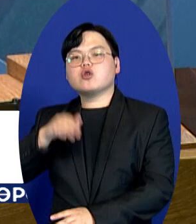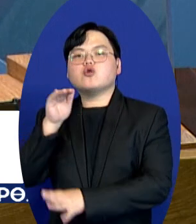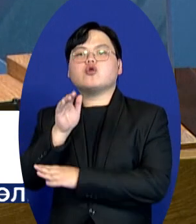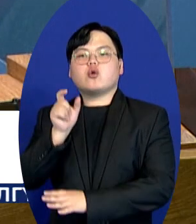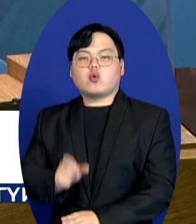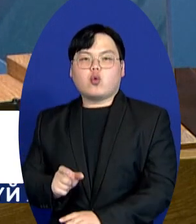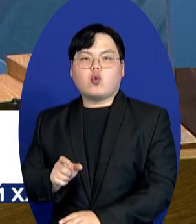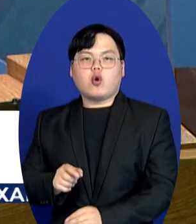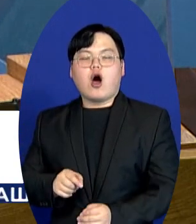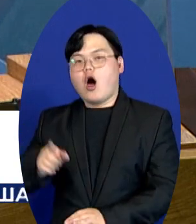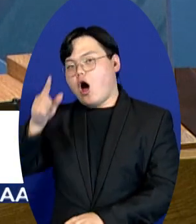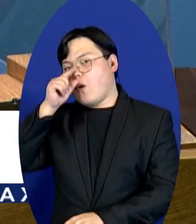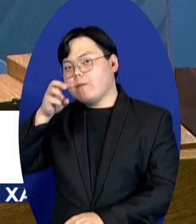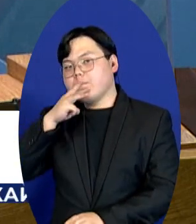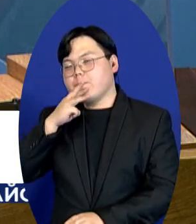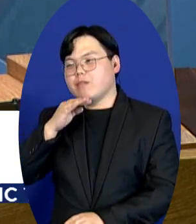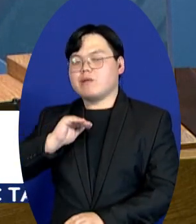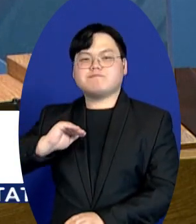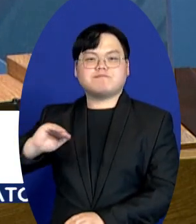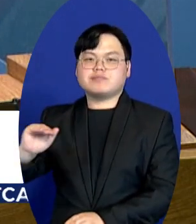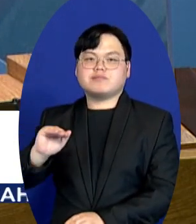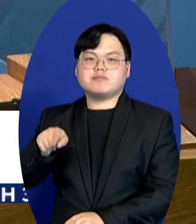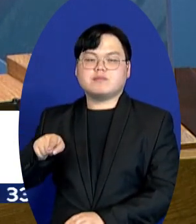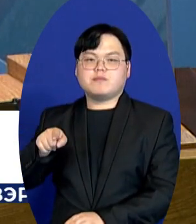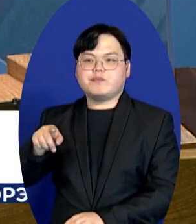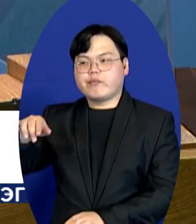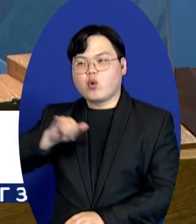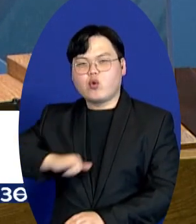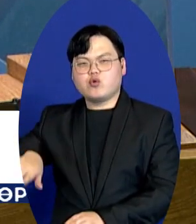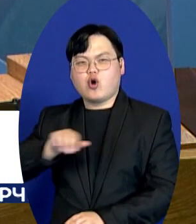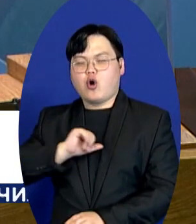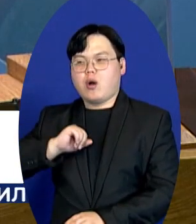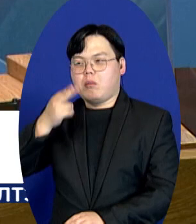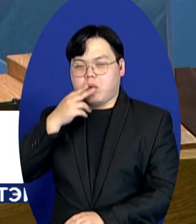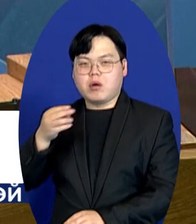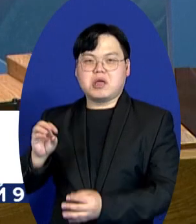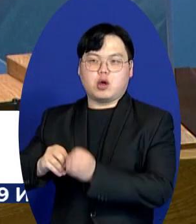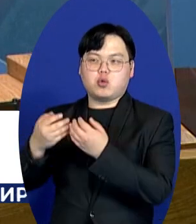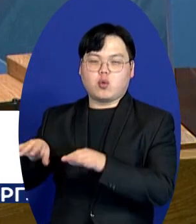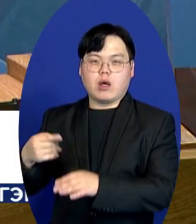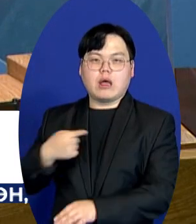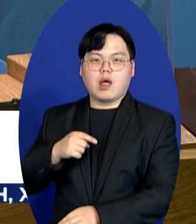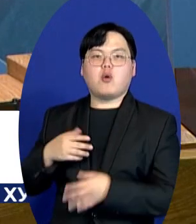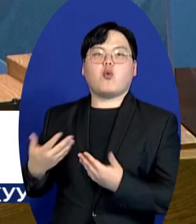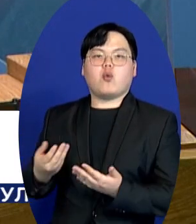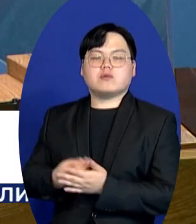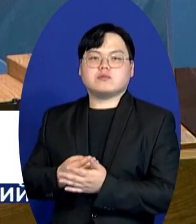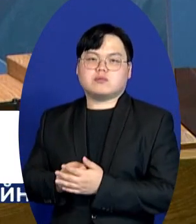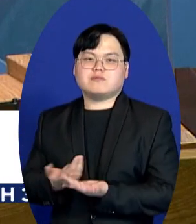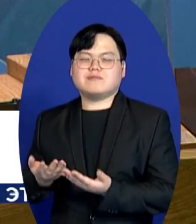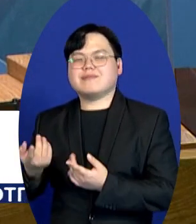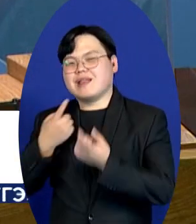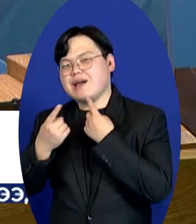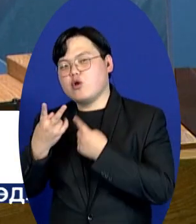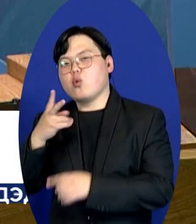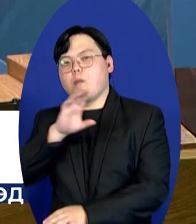Кислица дээрх Оросын мэдгэлийг үгүйсгээд тус улсыг өөрийн үйлдсэн өдөө хатгалаа, өөрийн үйлдсэн террорист үйл ажиллагааг хэлцүүлэхээр